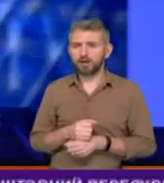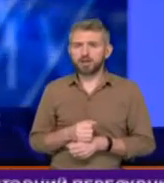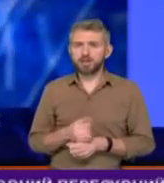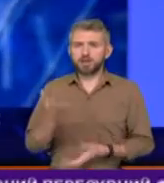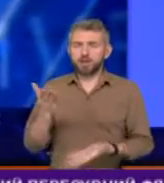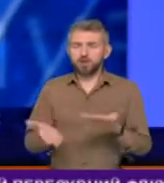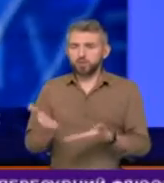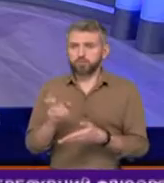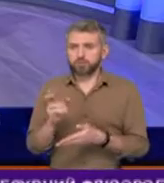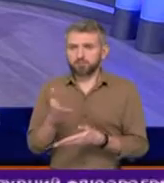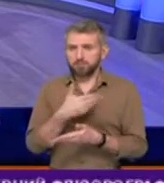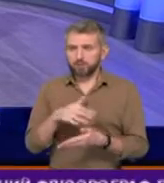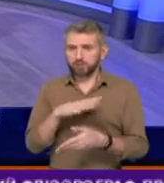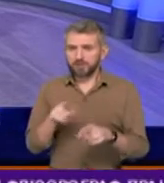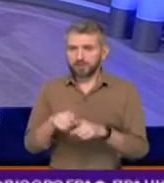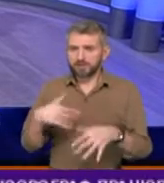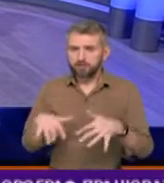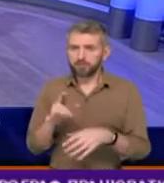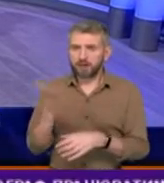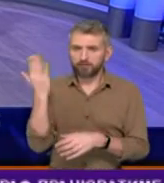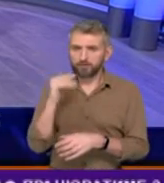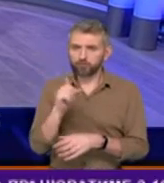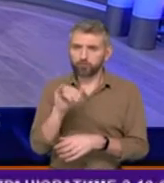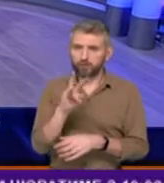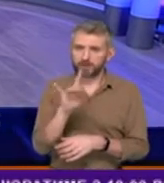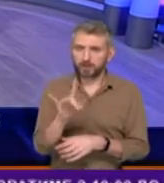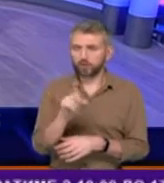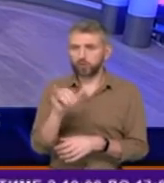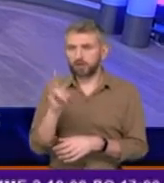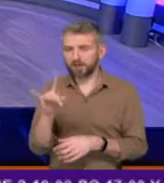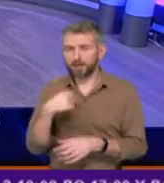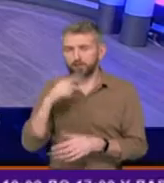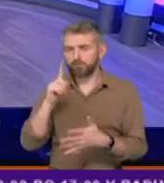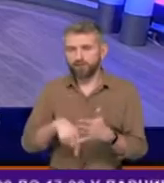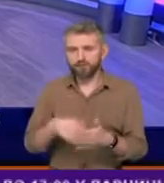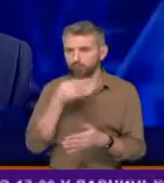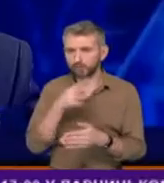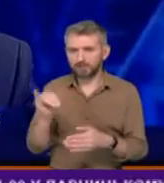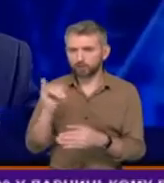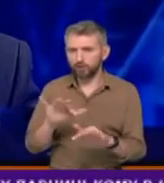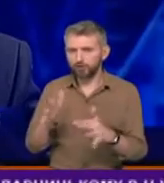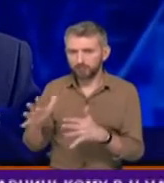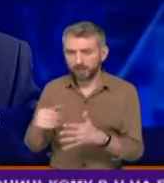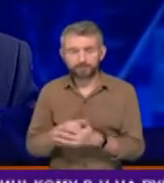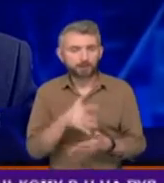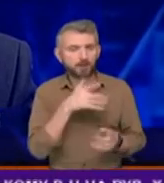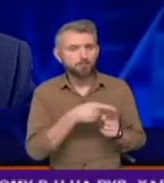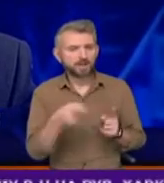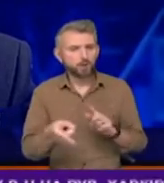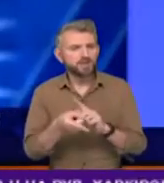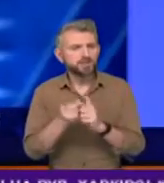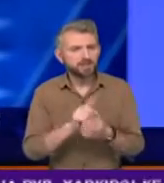були в такі слабкі, як і у свій час ЗУНР і УНР, то вони, я впевнений, що будь-які ці історичні. Ні, я думаю, що все-таки період